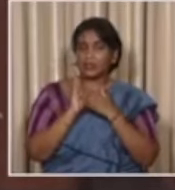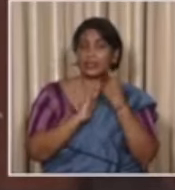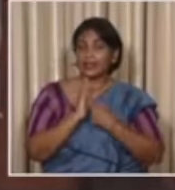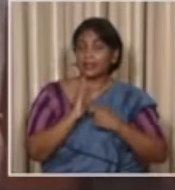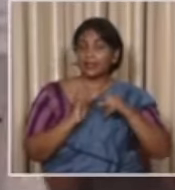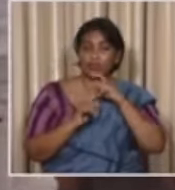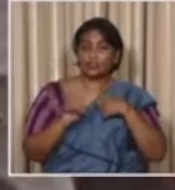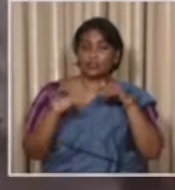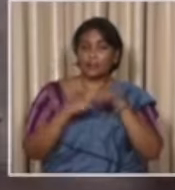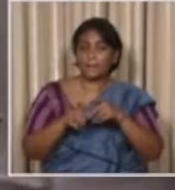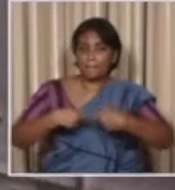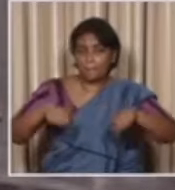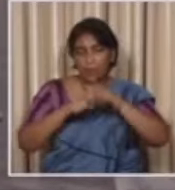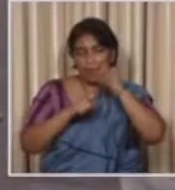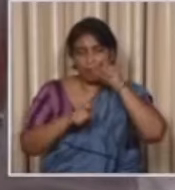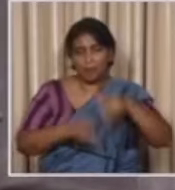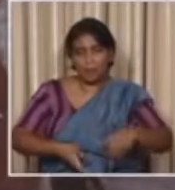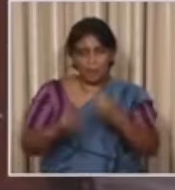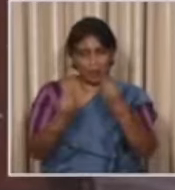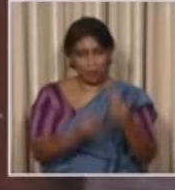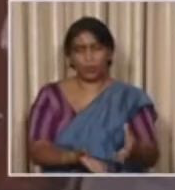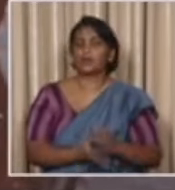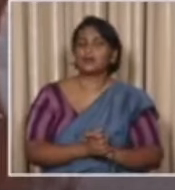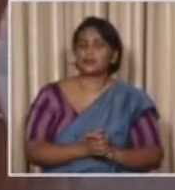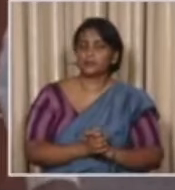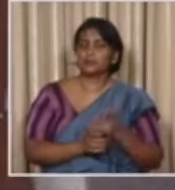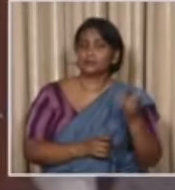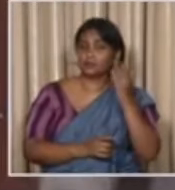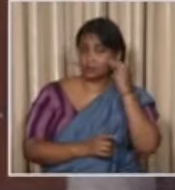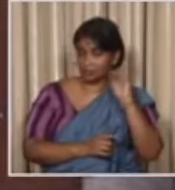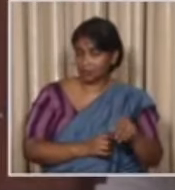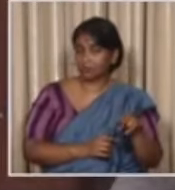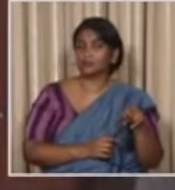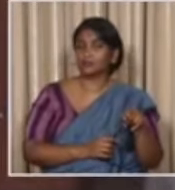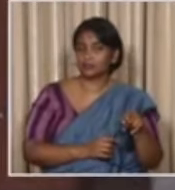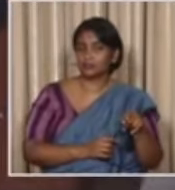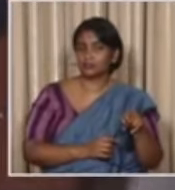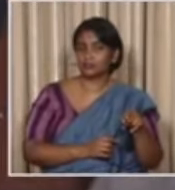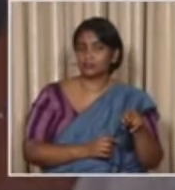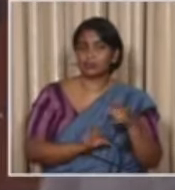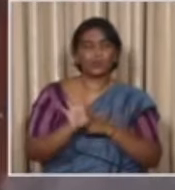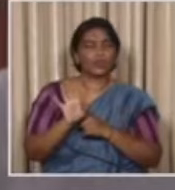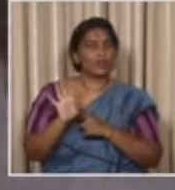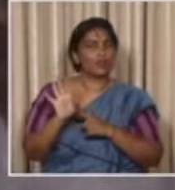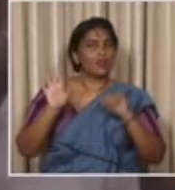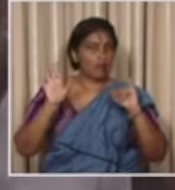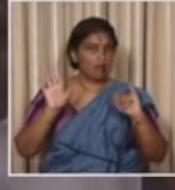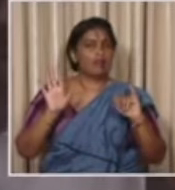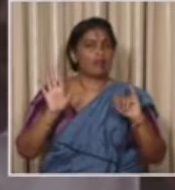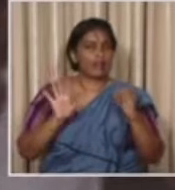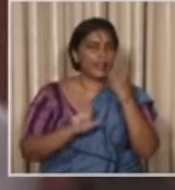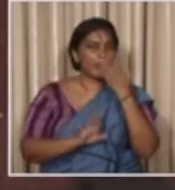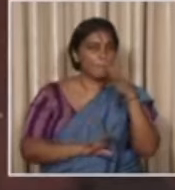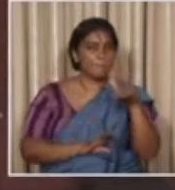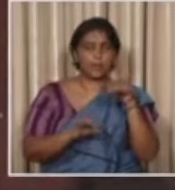නීතිපතිවරුන් ගිහිල්ලා මේ පොහොර මල්ල බලනවා කානුවක් ගාව තියෙනවා. දැන් මේ වර්ෂා කියන මේ දියණිය අවුරුදු 6යි. එතකොට එක වසර